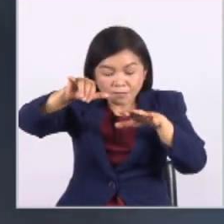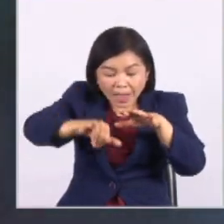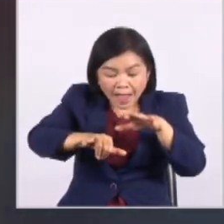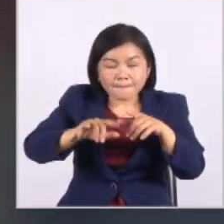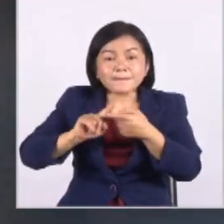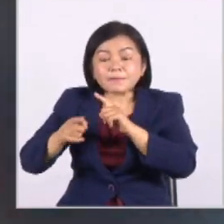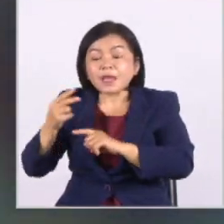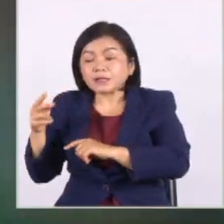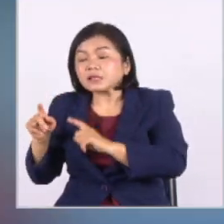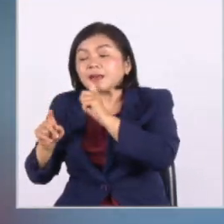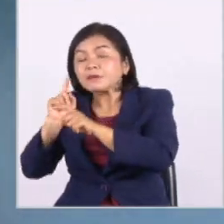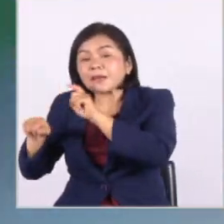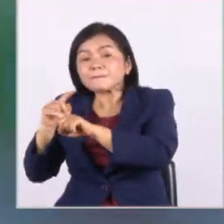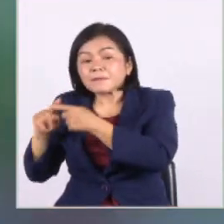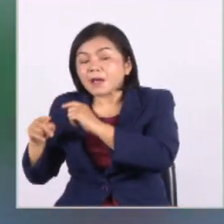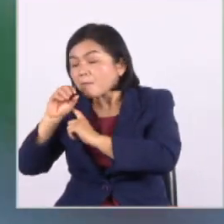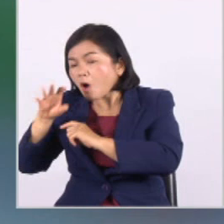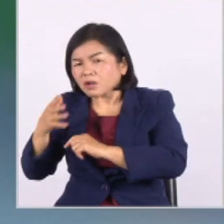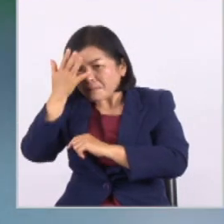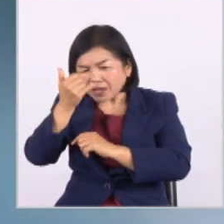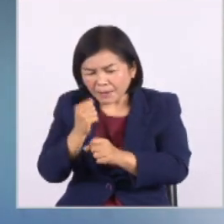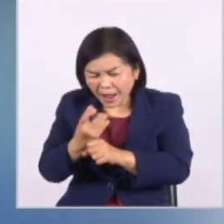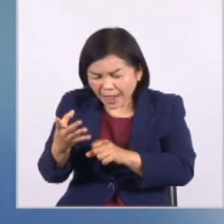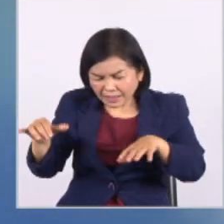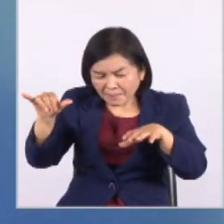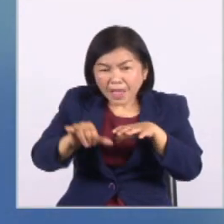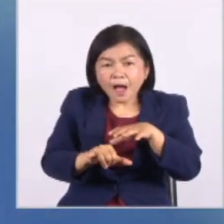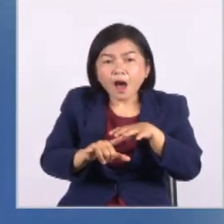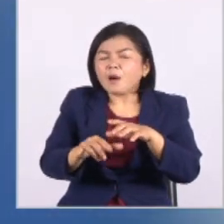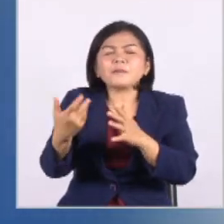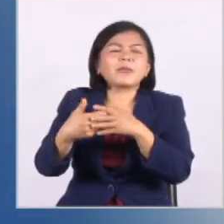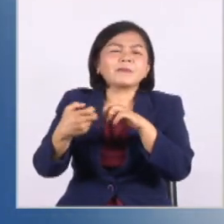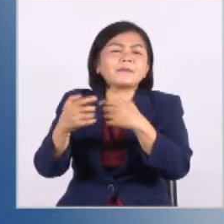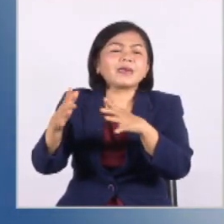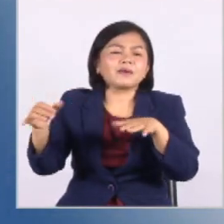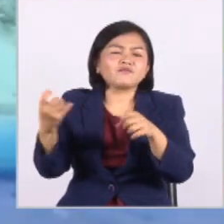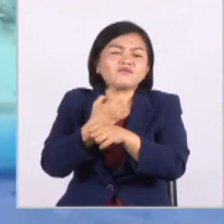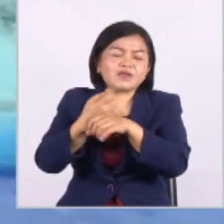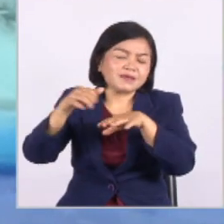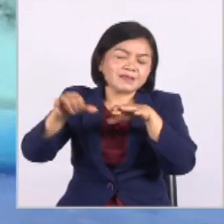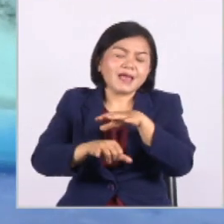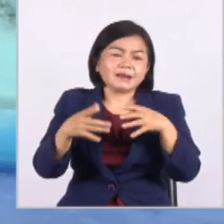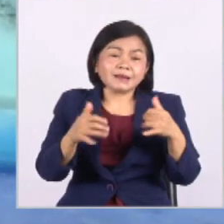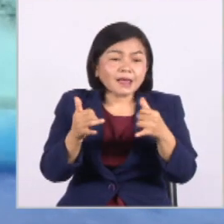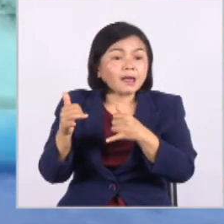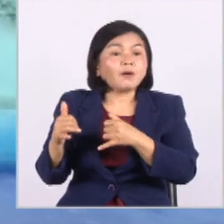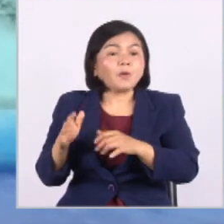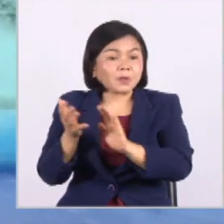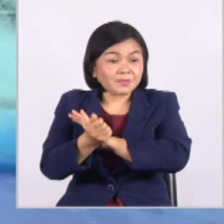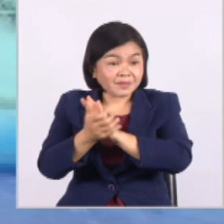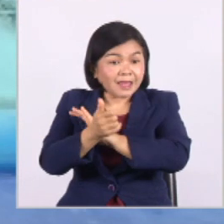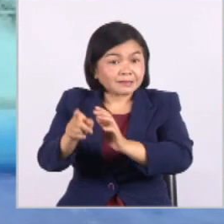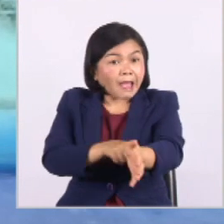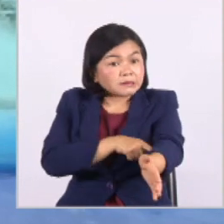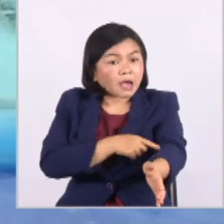ยืนข้างๆยังได้ถามเพื่อนเด็กเลยบอกว่าเอ๊ะทำอะไรอ่ะเพื่อนก็บอกว่าอ๋อไม่มีอะไรแค่ดำน้ำเล่นยังคิดในใจเลยเออเก่งเนาะดำน้ำได้